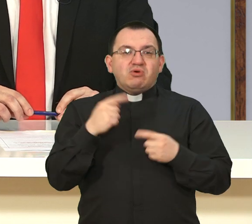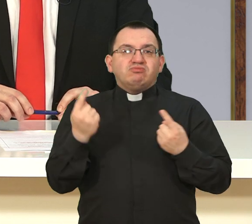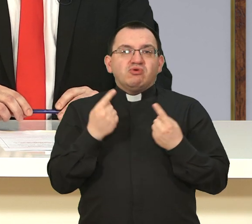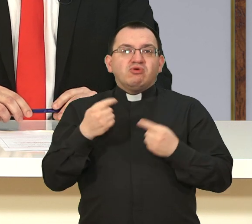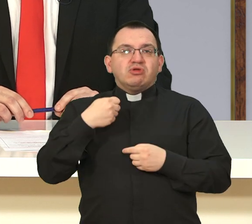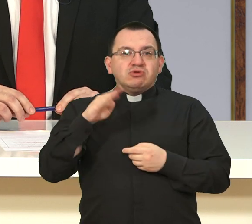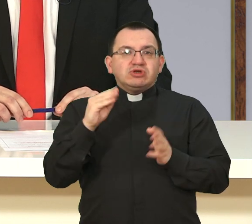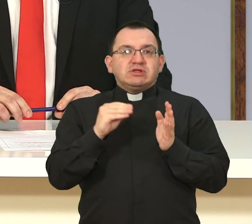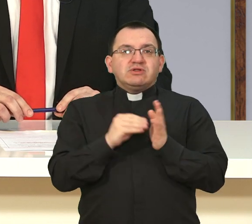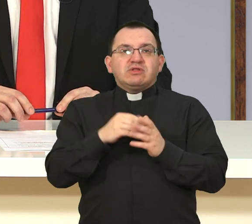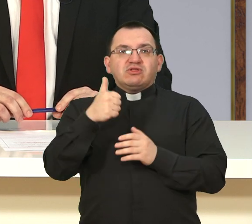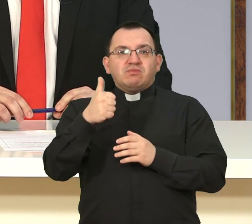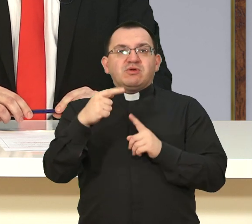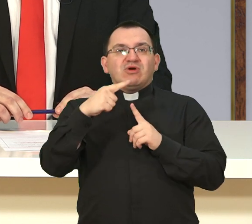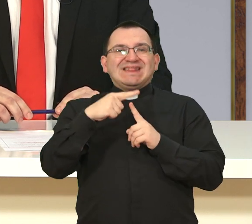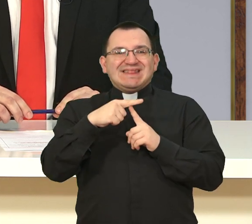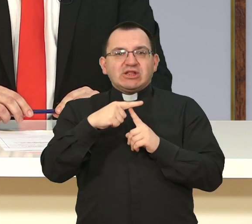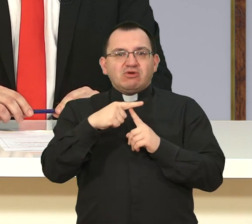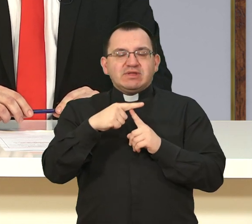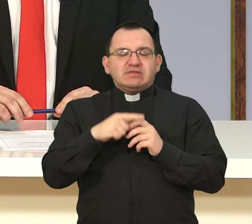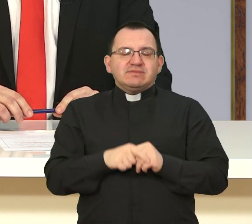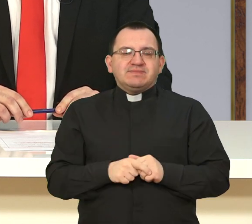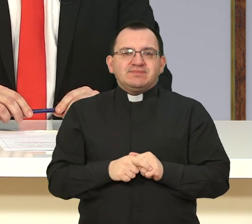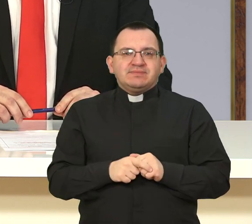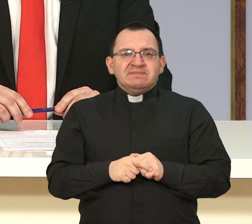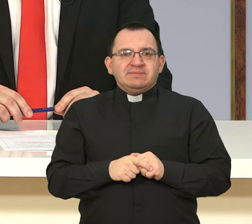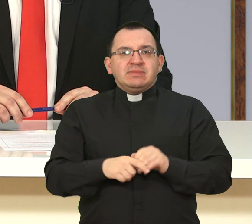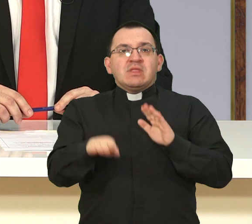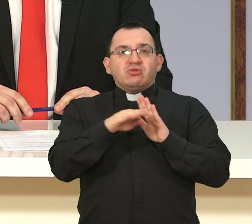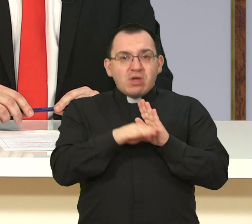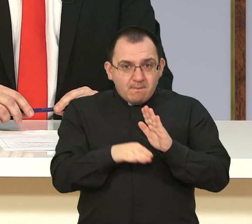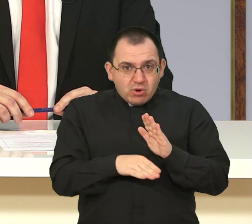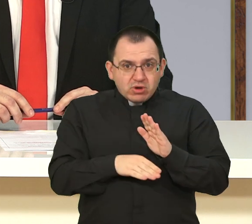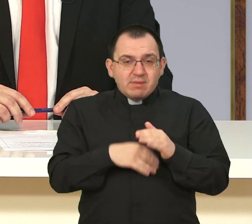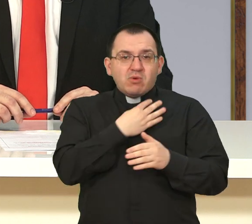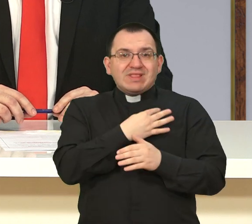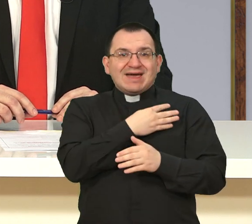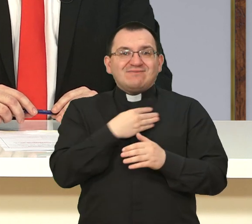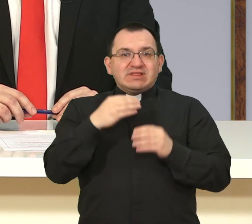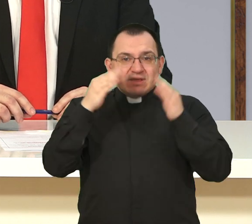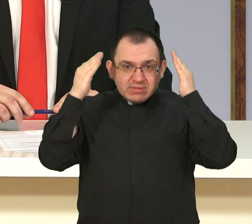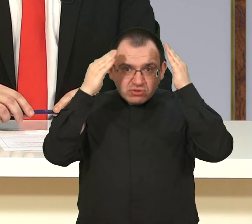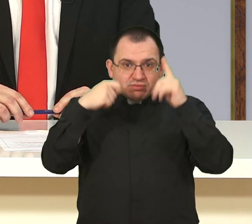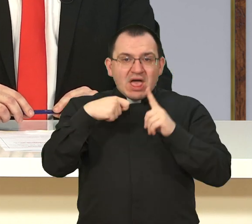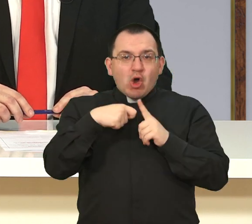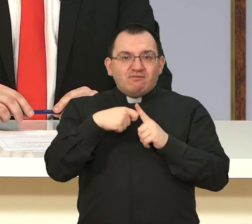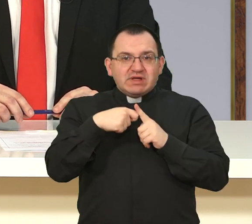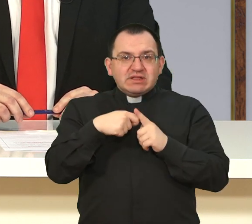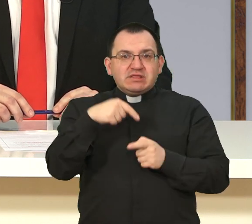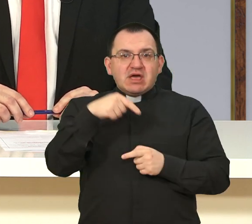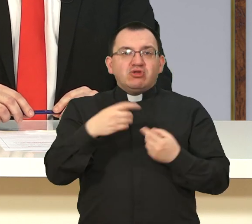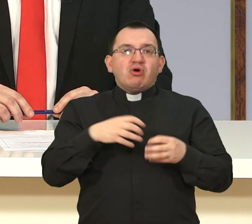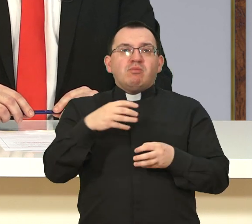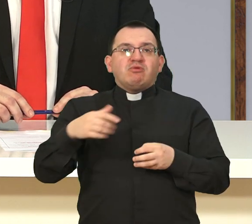14. siječnja pod nazivom Mladi za mlade. Program je to Hrvatske biskupske konferencije koji se provodi već